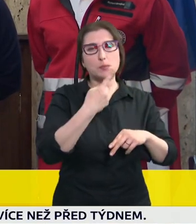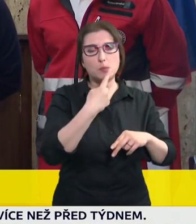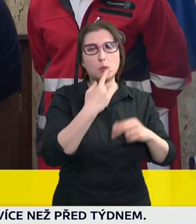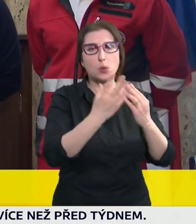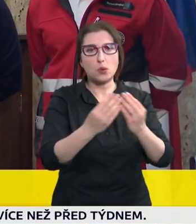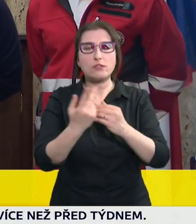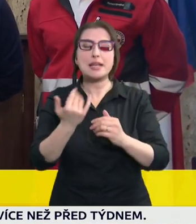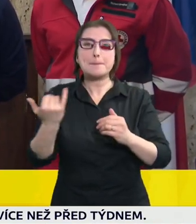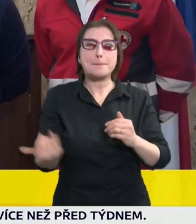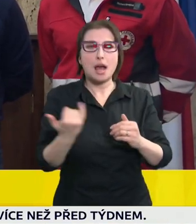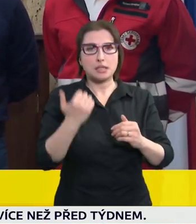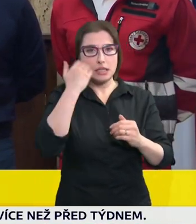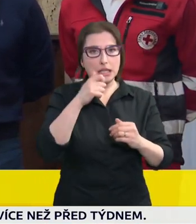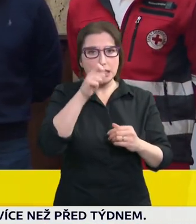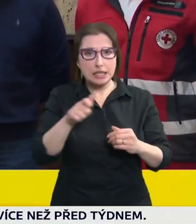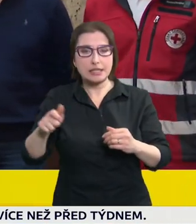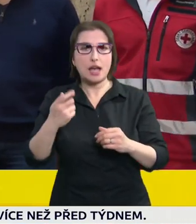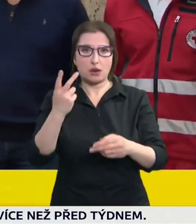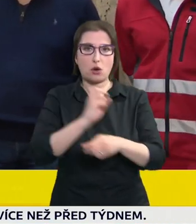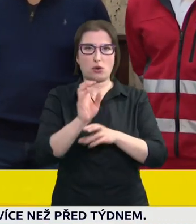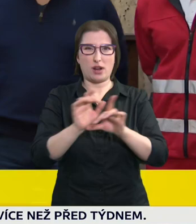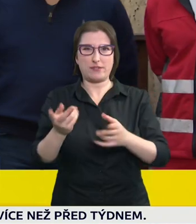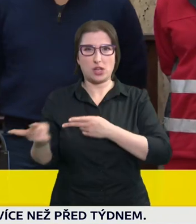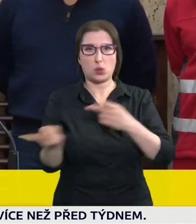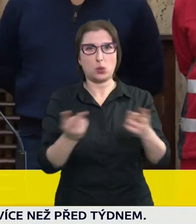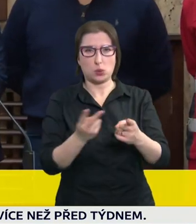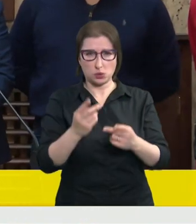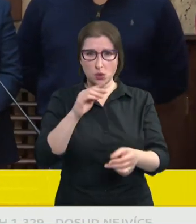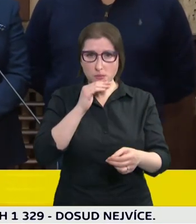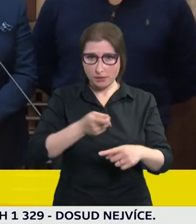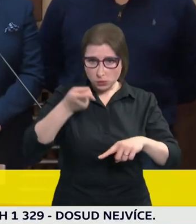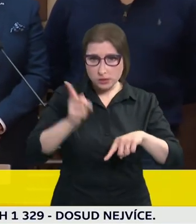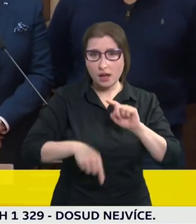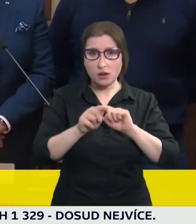dál mladší covidoví pacienti. Tak nakolik je tohle celorepublikově silný trend?